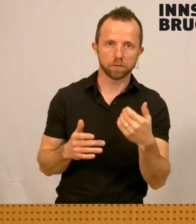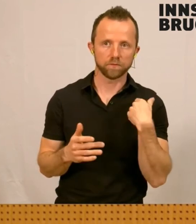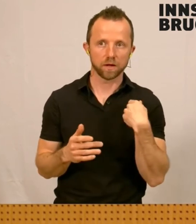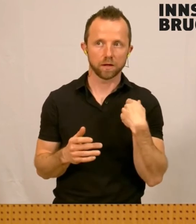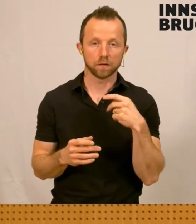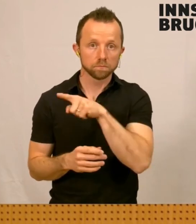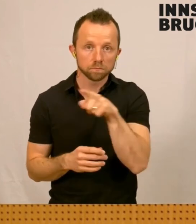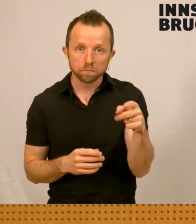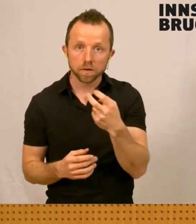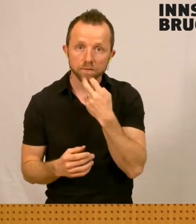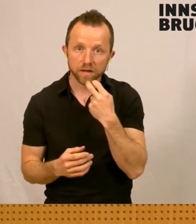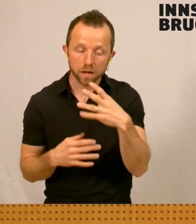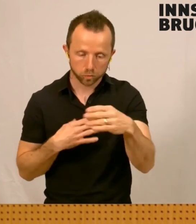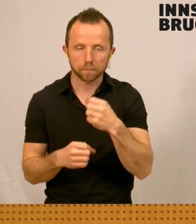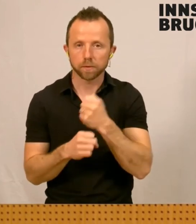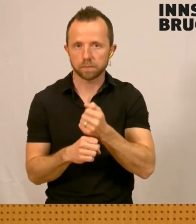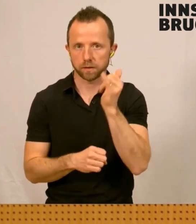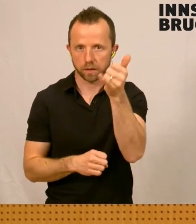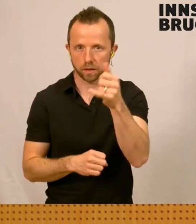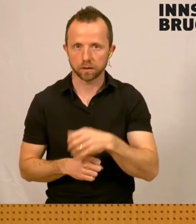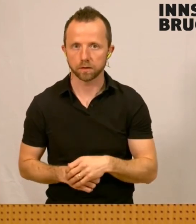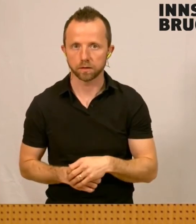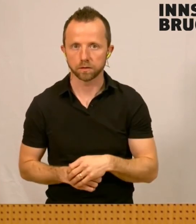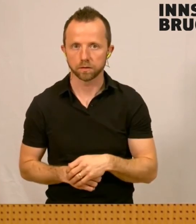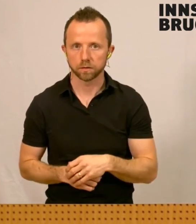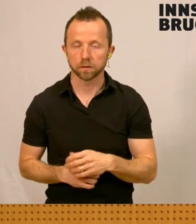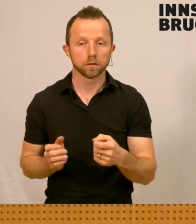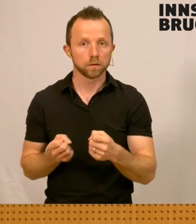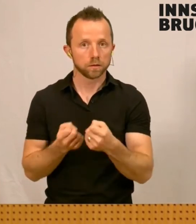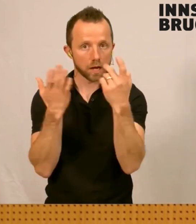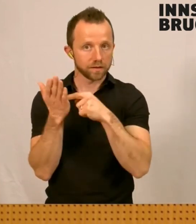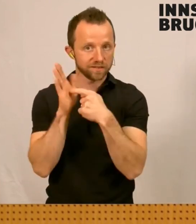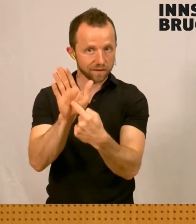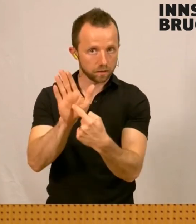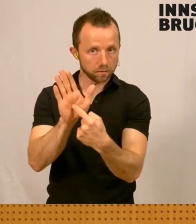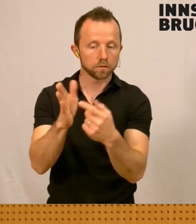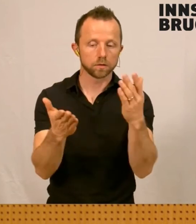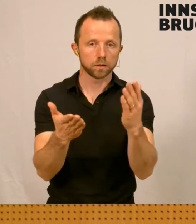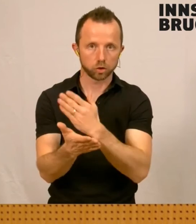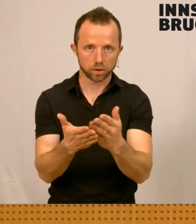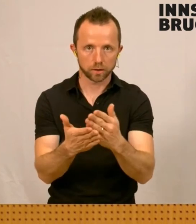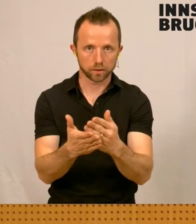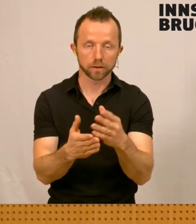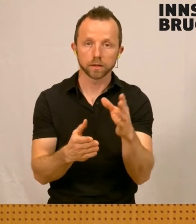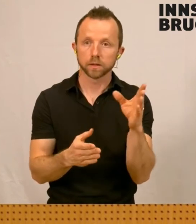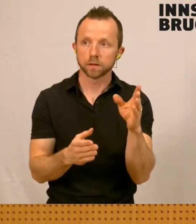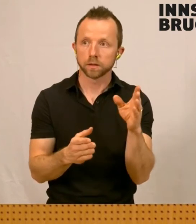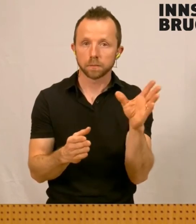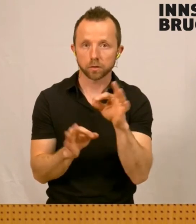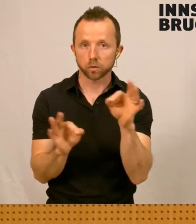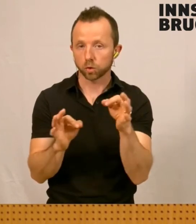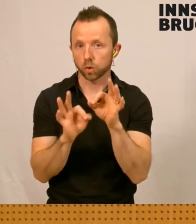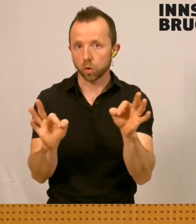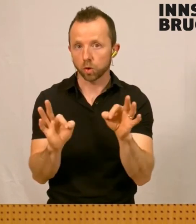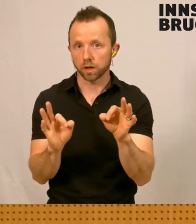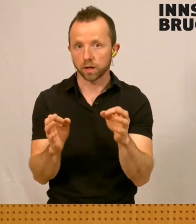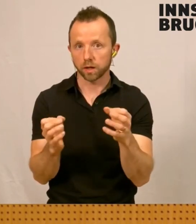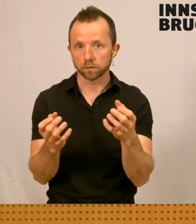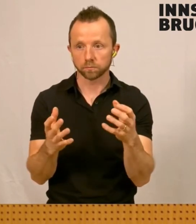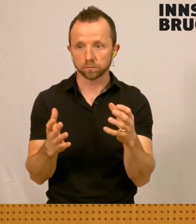wollen, gemeinsam gearbeitet werden. Es wird aufgezeigt, entschieden, mit und ohne Kompromisse, auf jeden